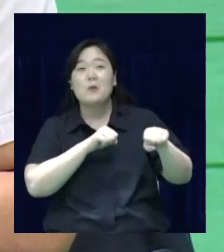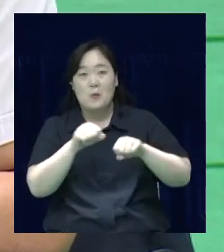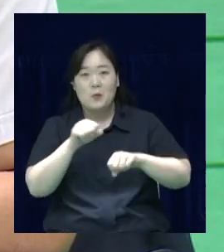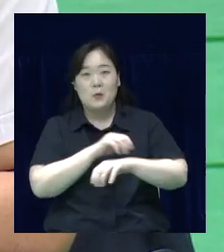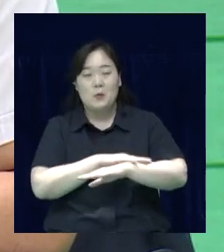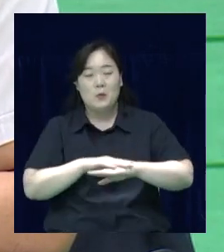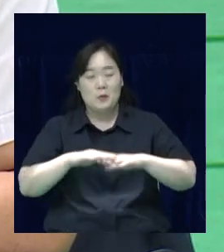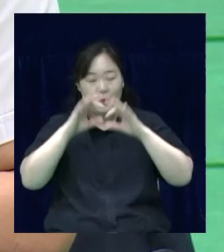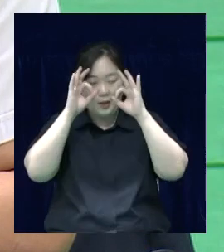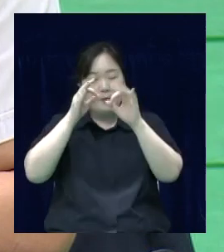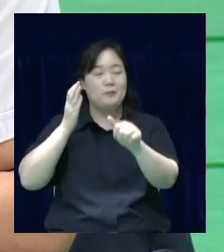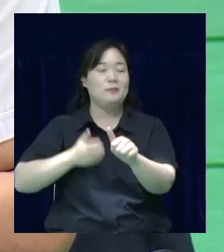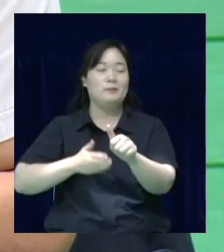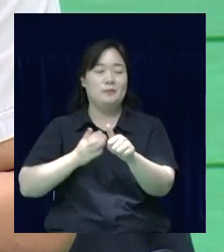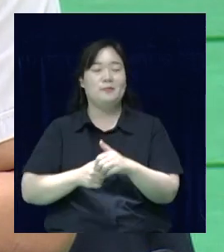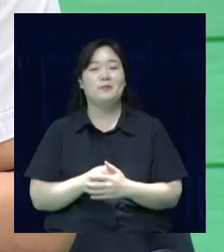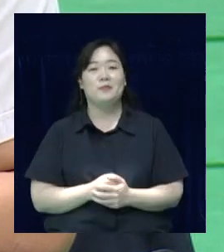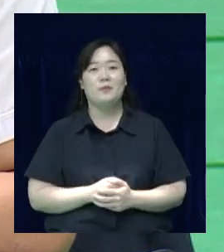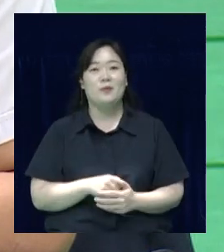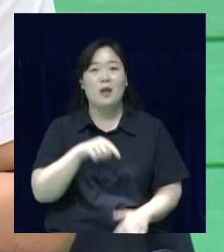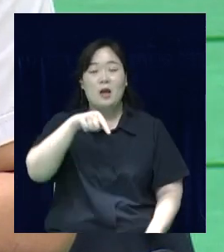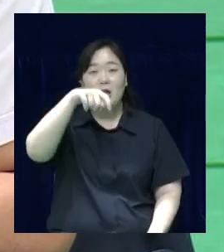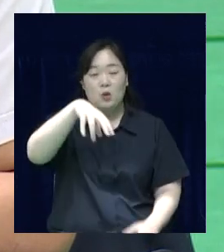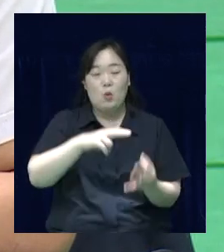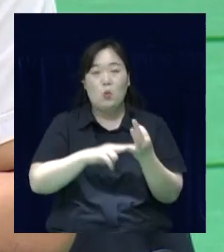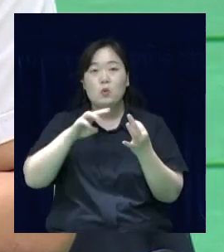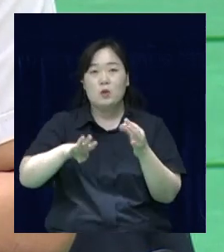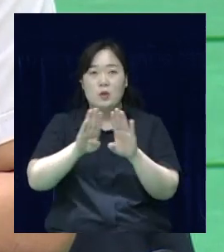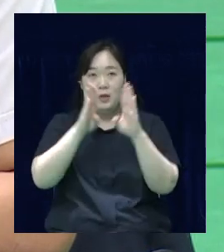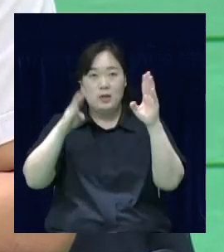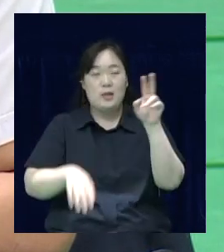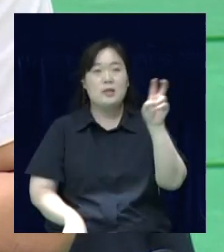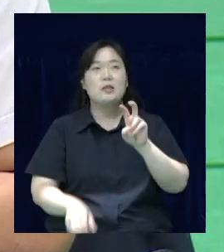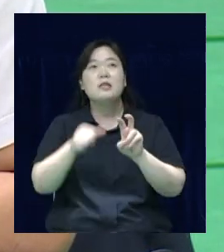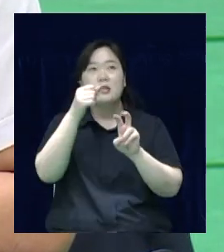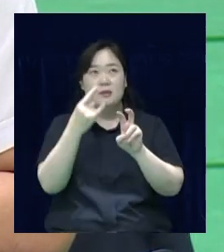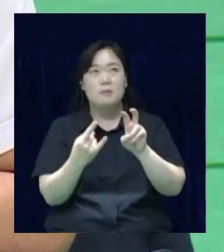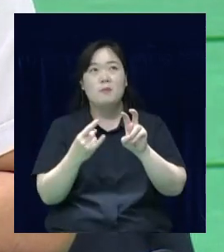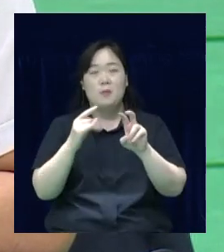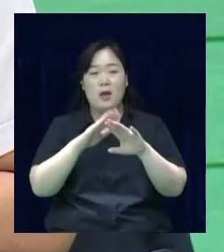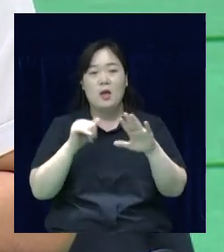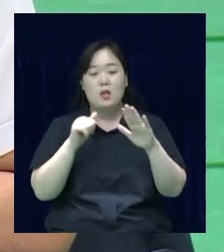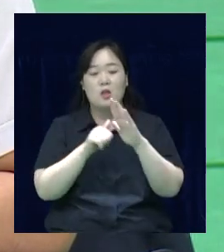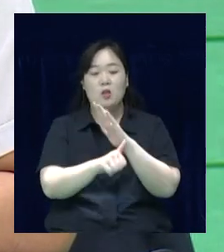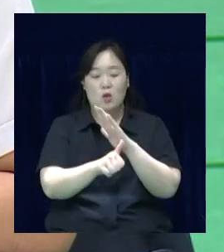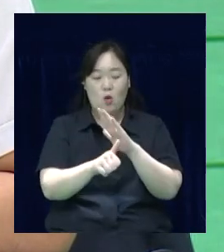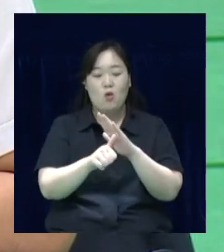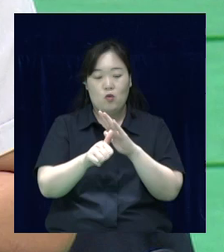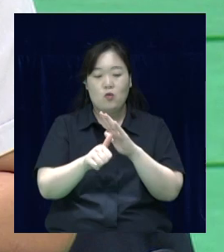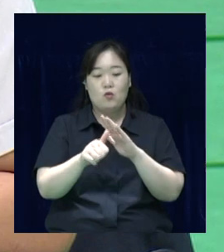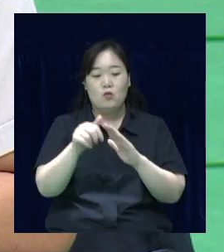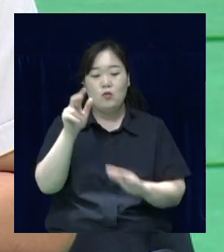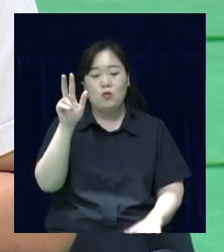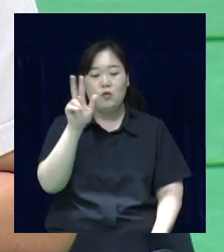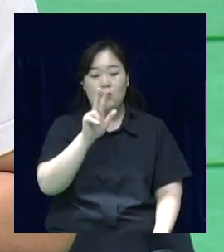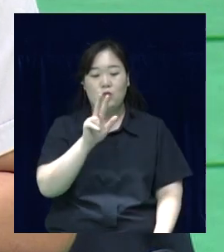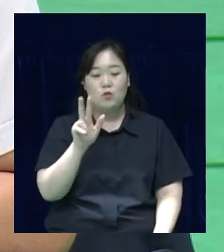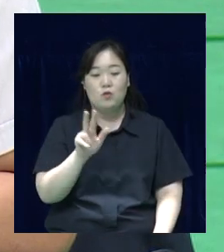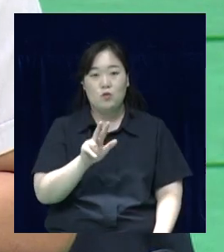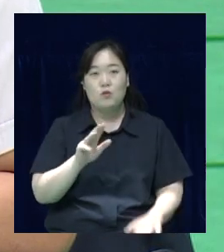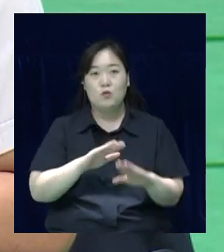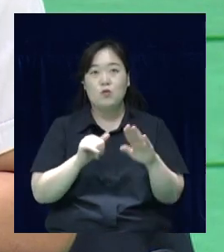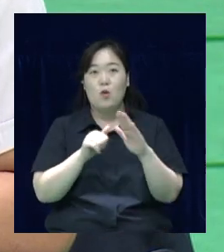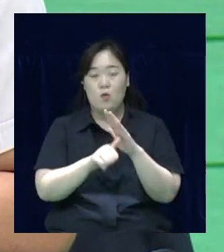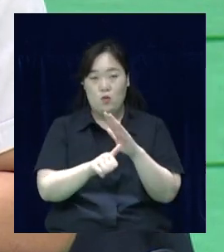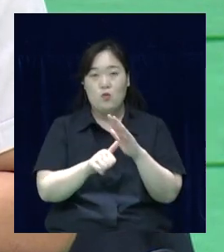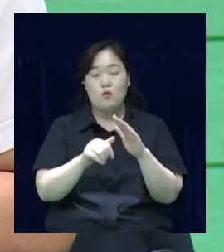지켜봐 주시면 감사하겠고요. 일단은 이곳 홍천에서 펼쳐지는 20회 전국 장애인 역도 선수권 대회는 아무래도 저희가 거듭